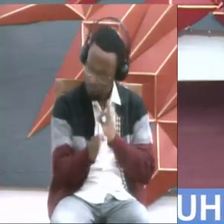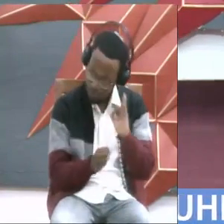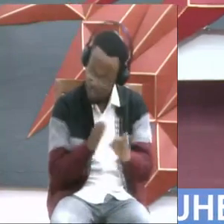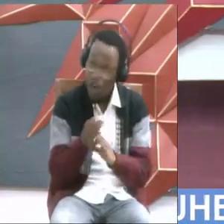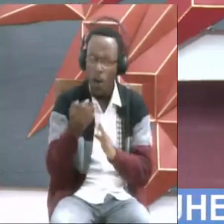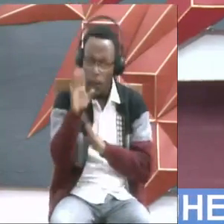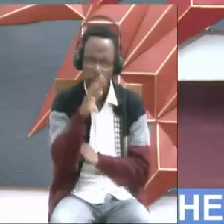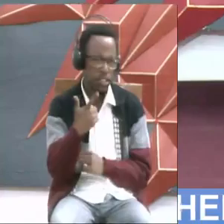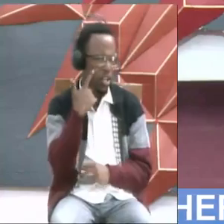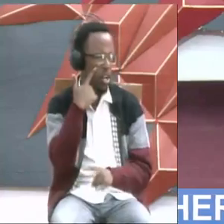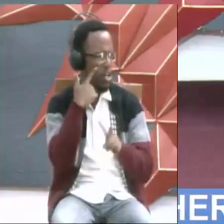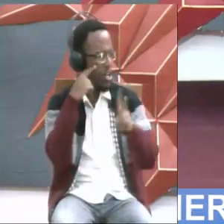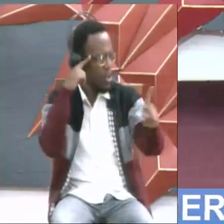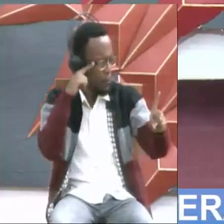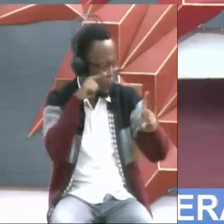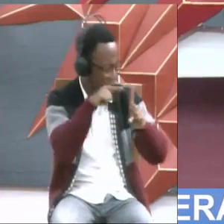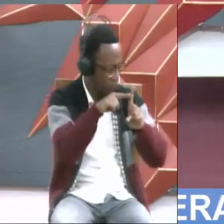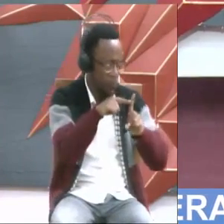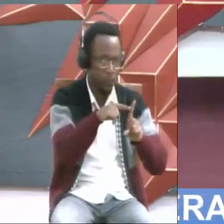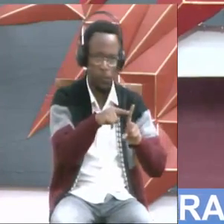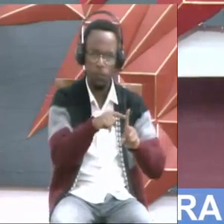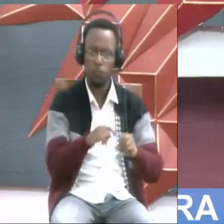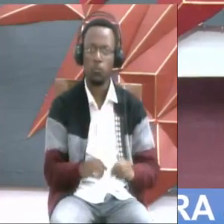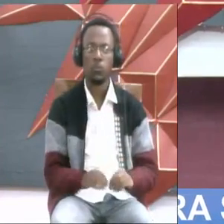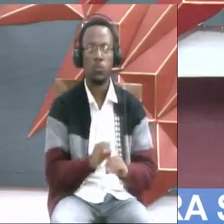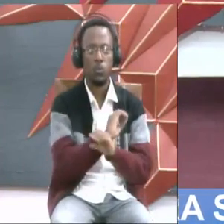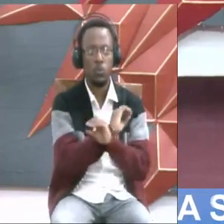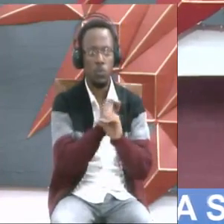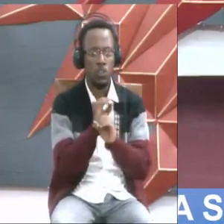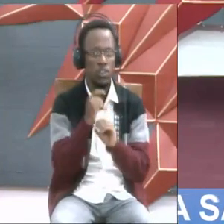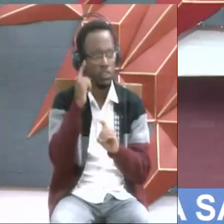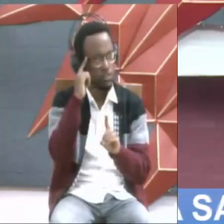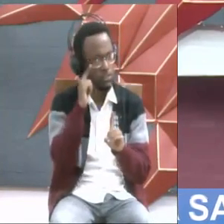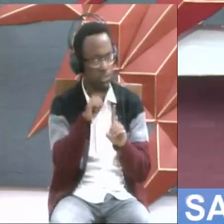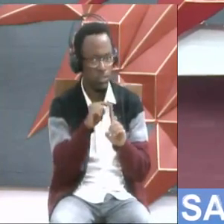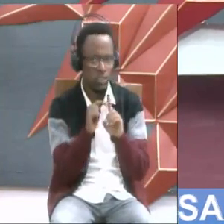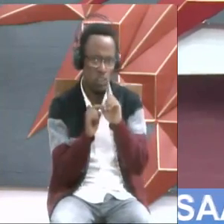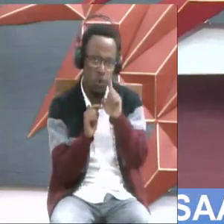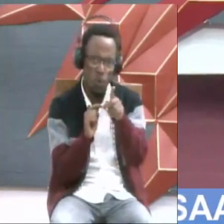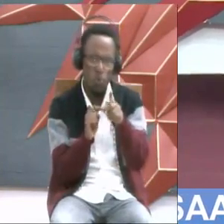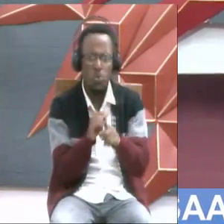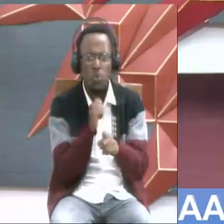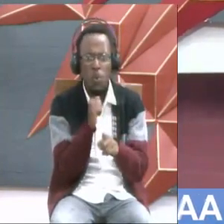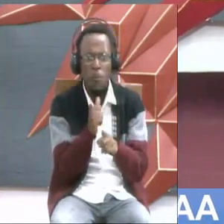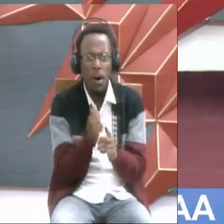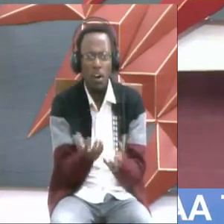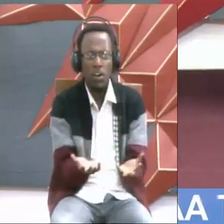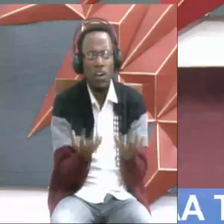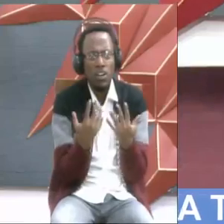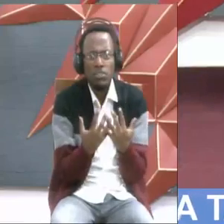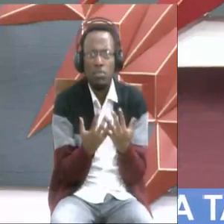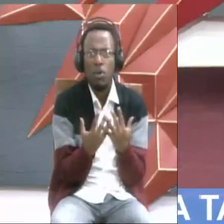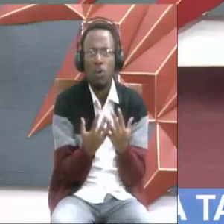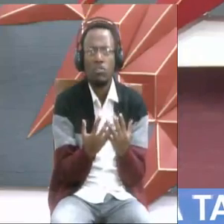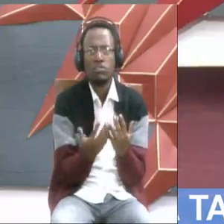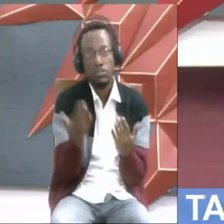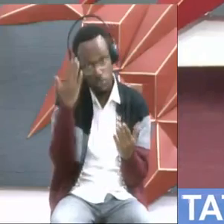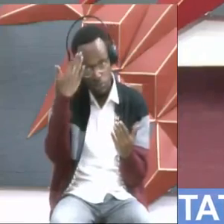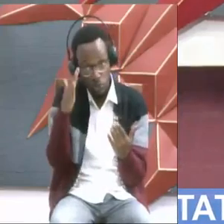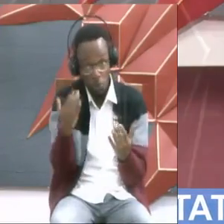ikireba ntabwo ireba iti bo uyu nguyu ntabwo yateruye amabuye cyangwa kugira ngo